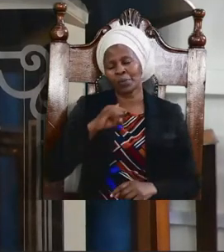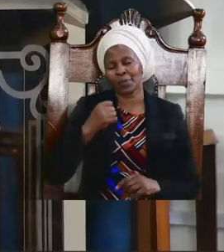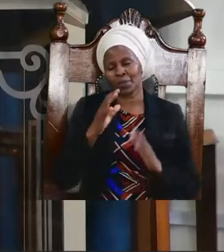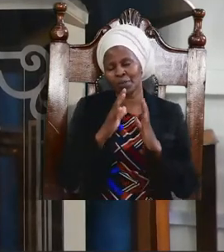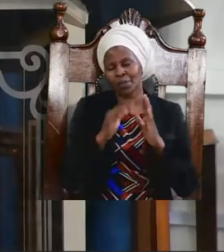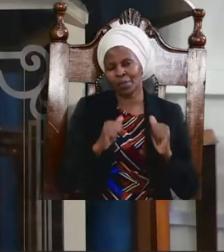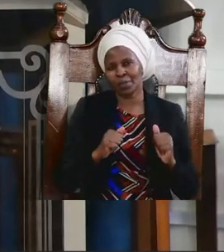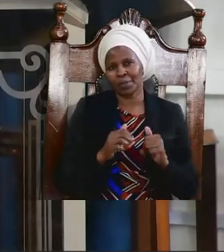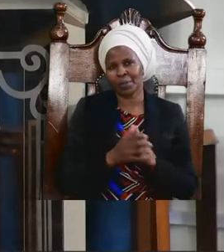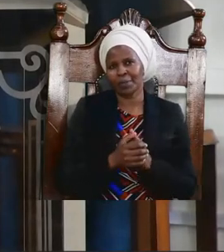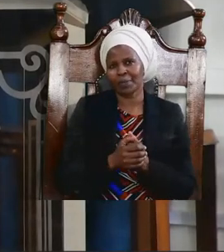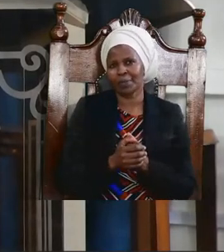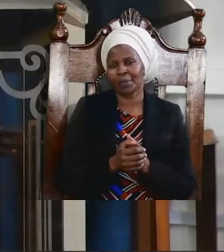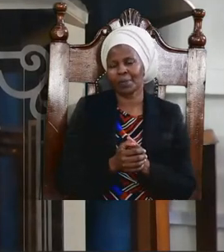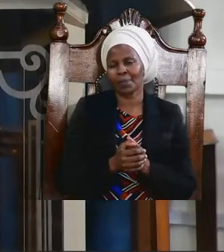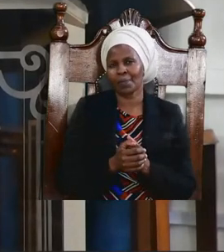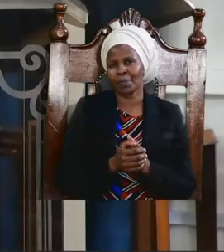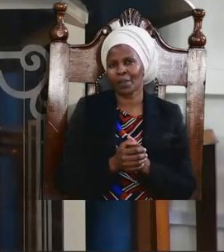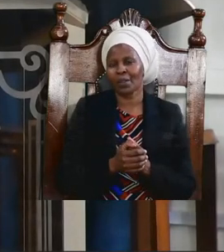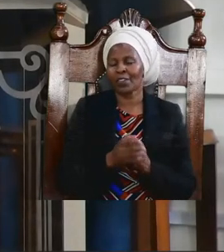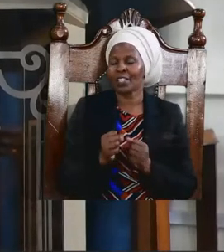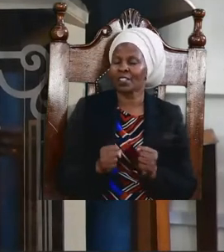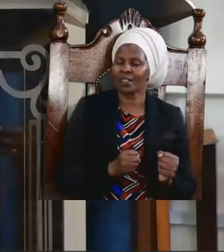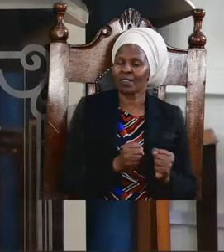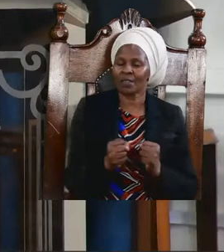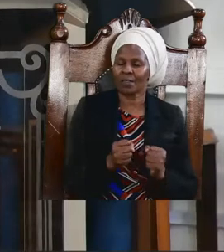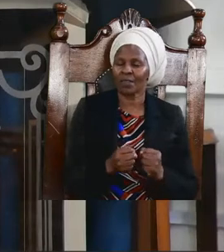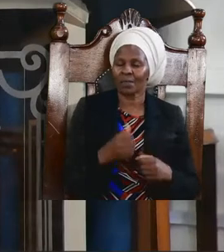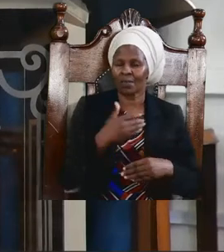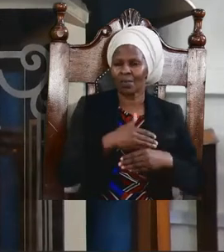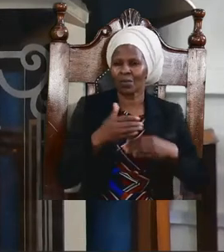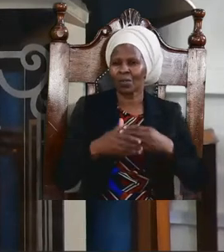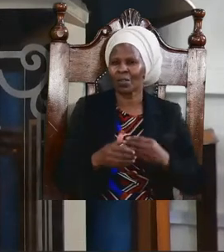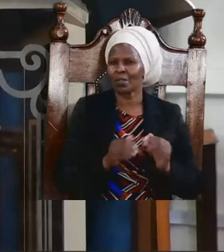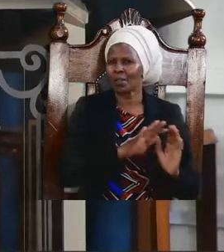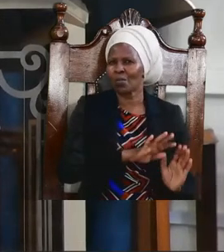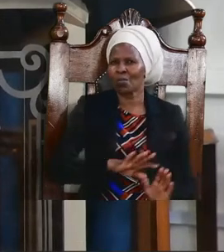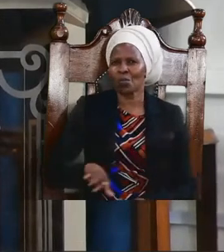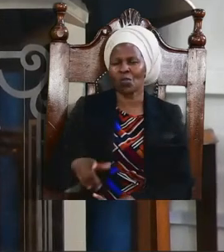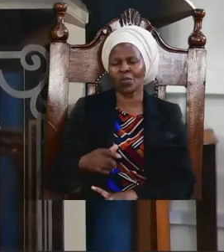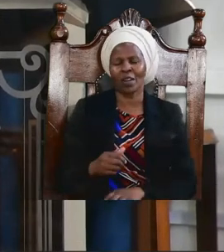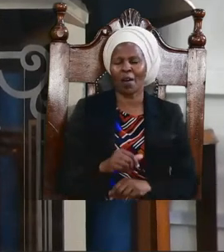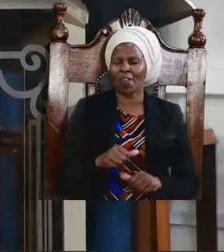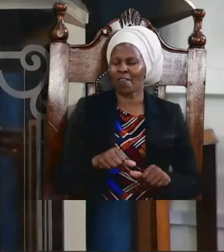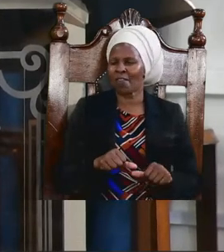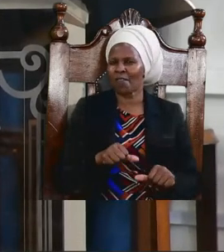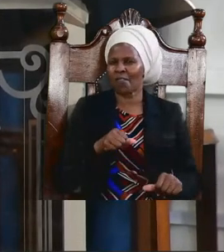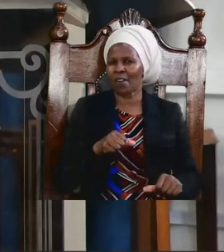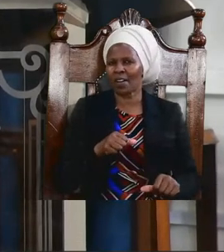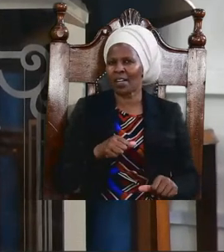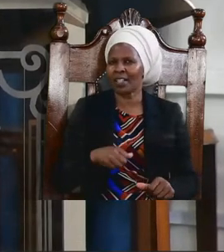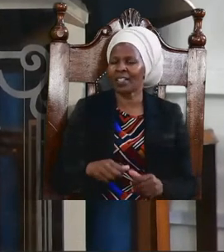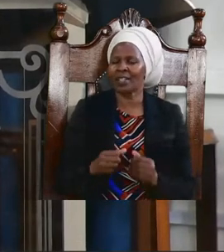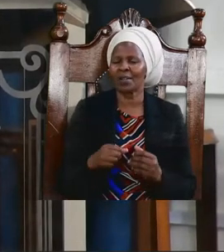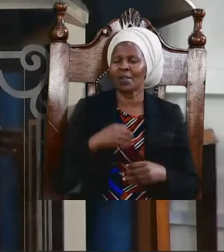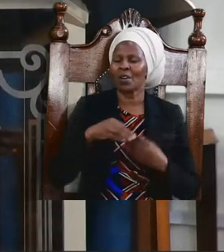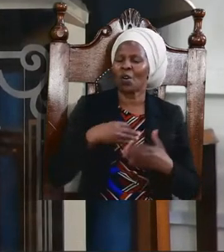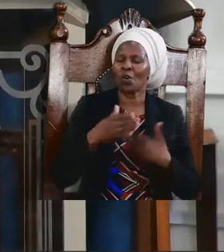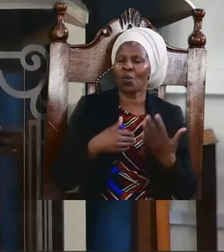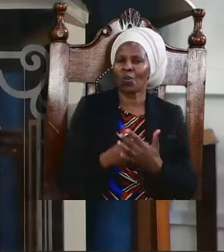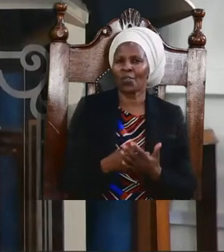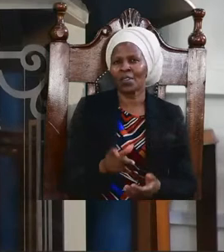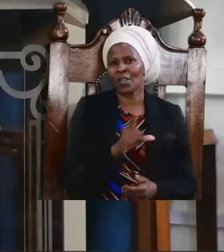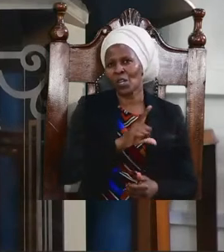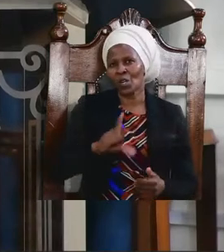na upinde wa vita utaondolewa mbali, naye atawahubiria mataifa yote habari za